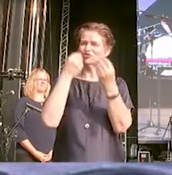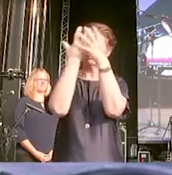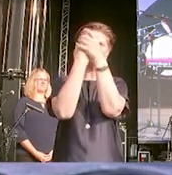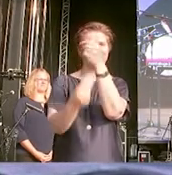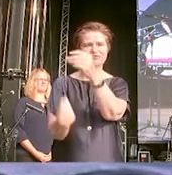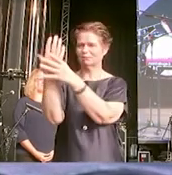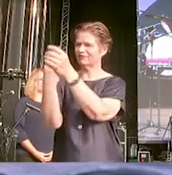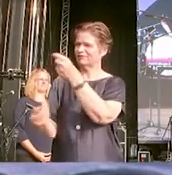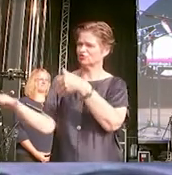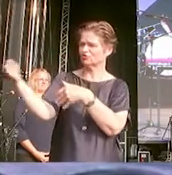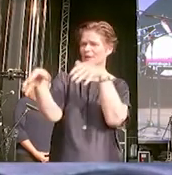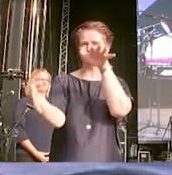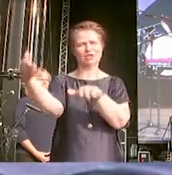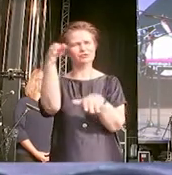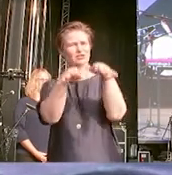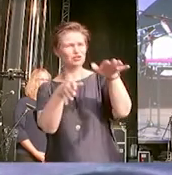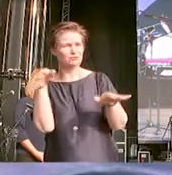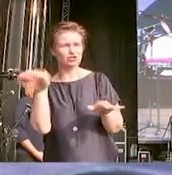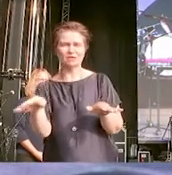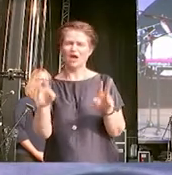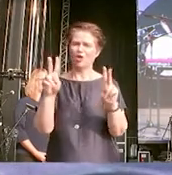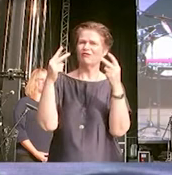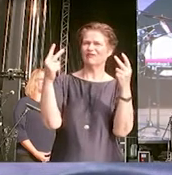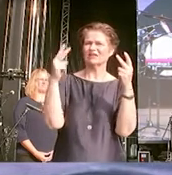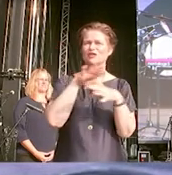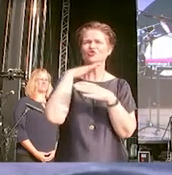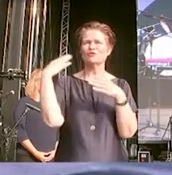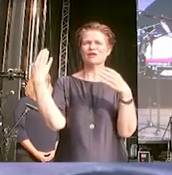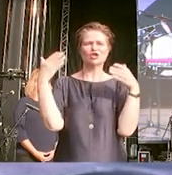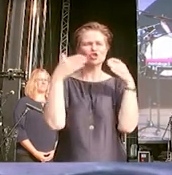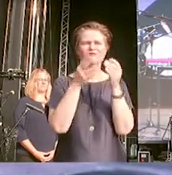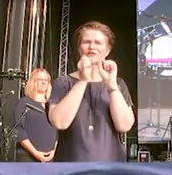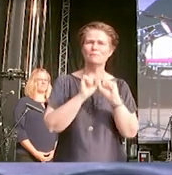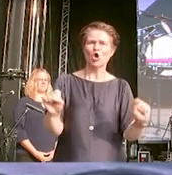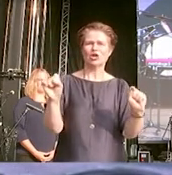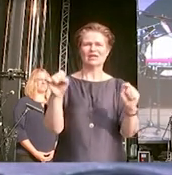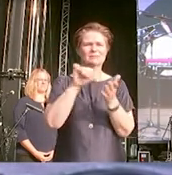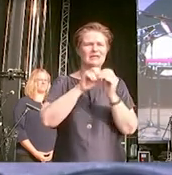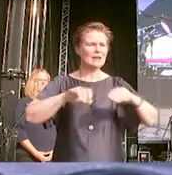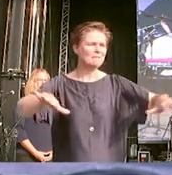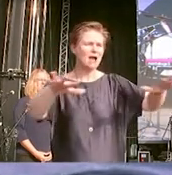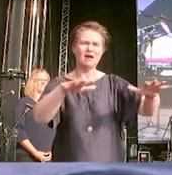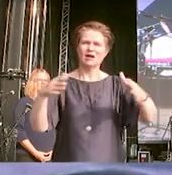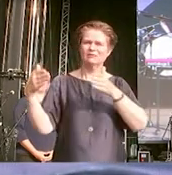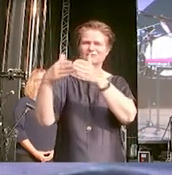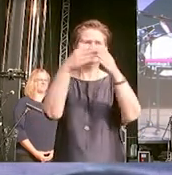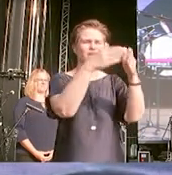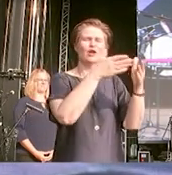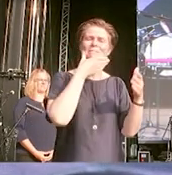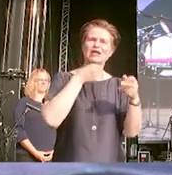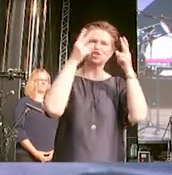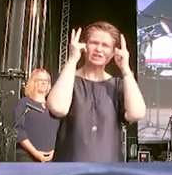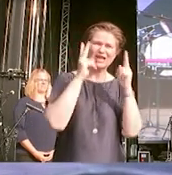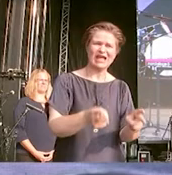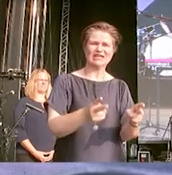ist nach wie vor extrem wichtig, dass so viele Schiffe wie möglich im Mittelmeer kreuzen, Menschenrechtsverletzungen dokumentieren und Menschen